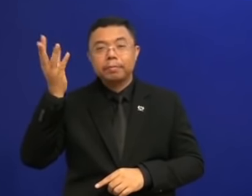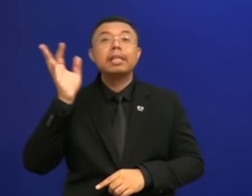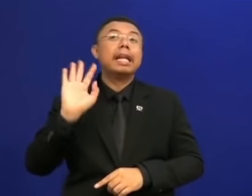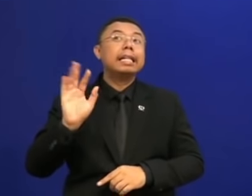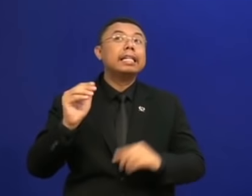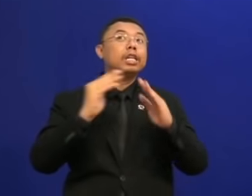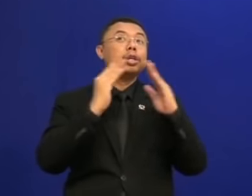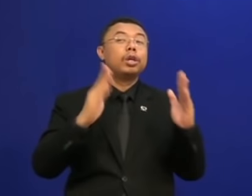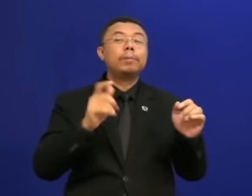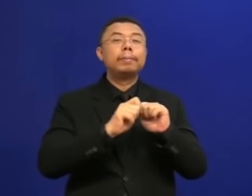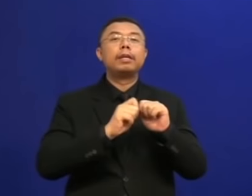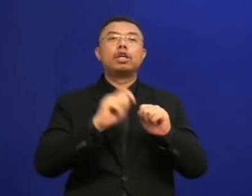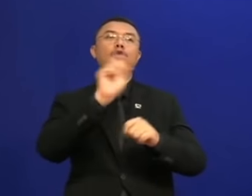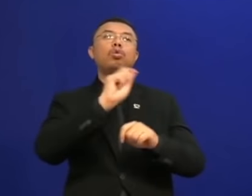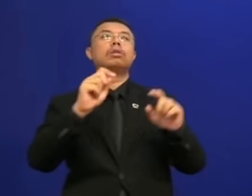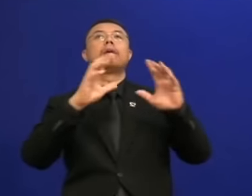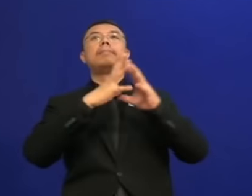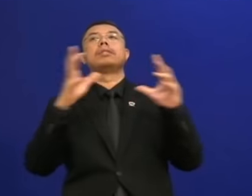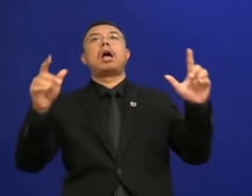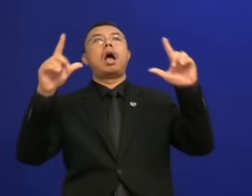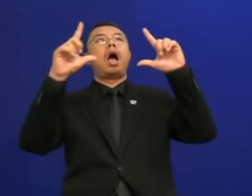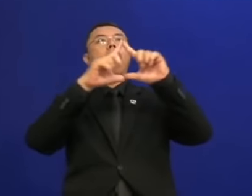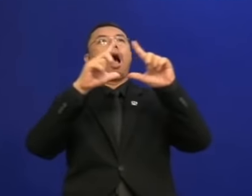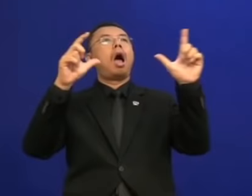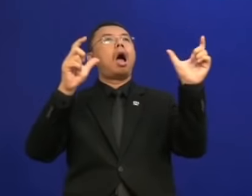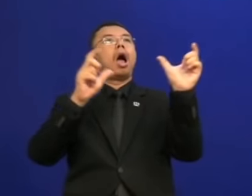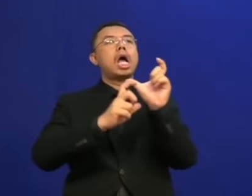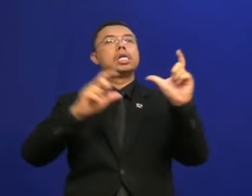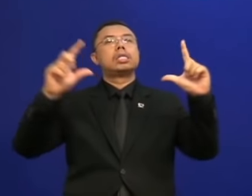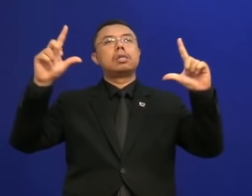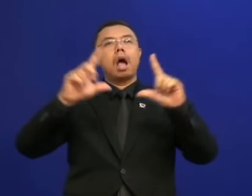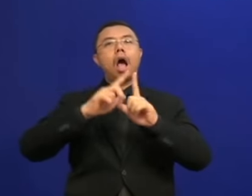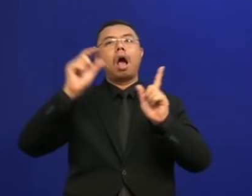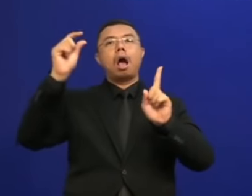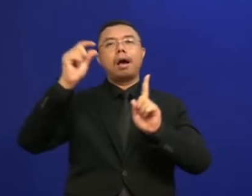Nanti di rumah bikin tulisan besar. Asap.